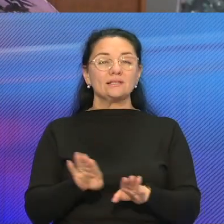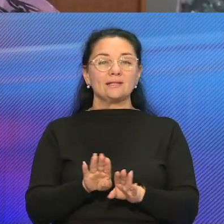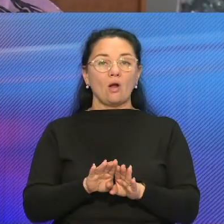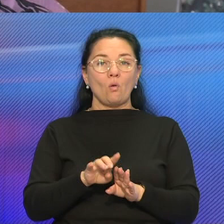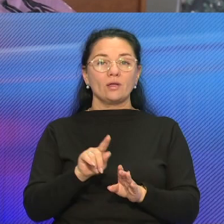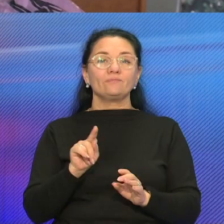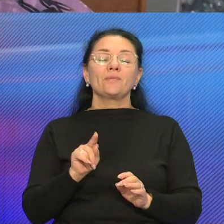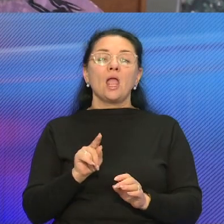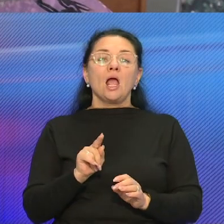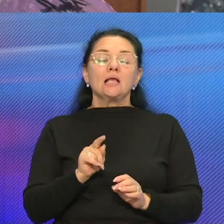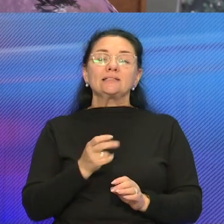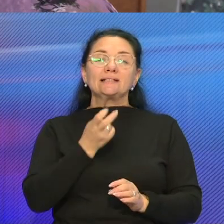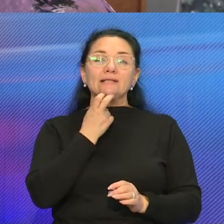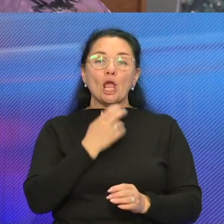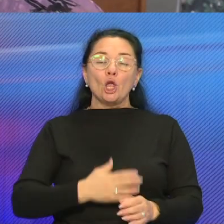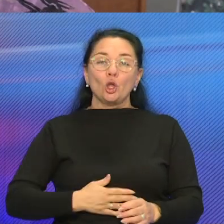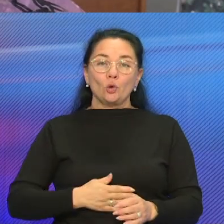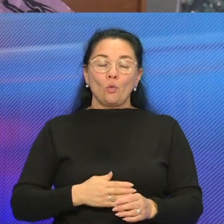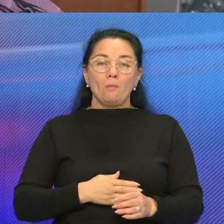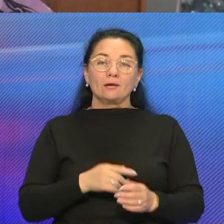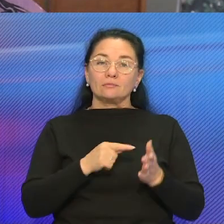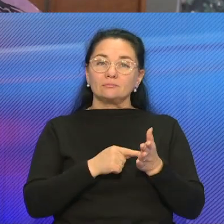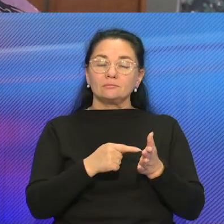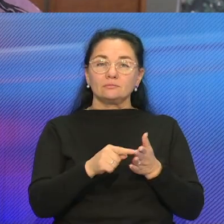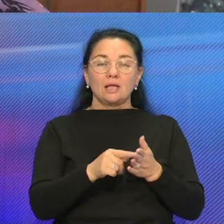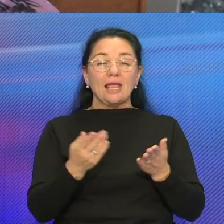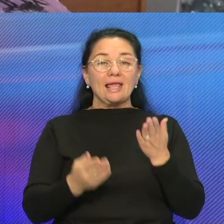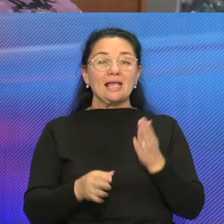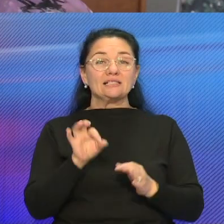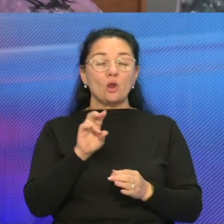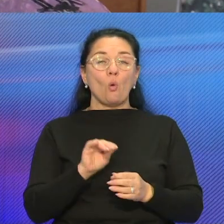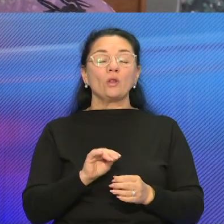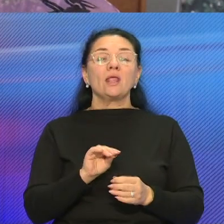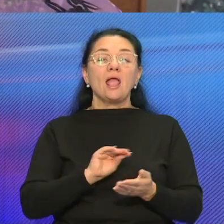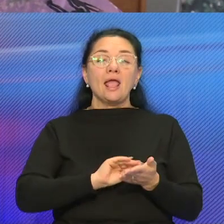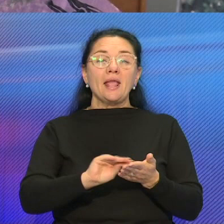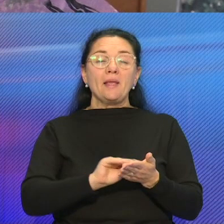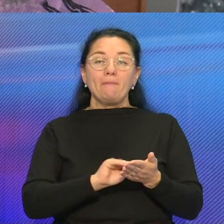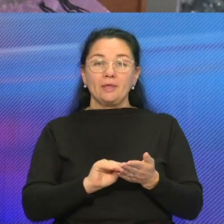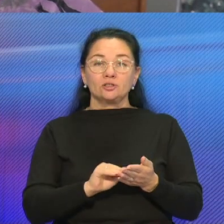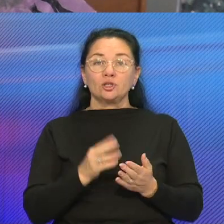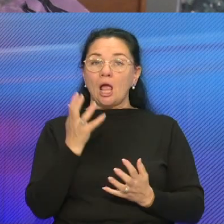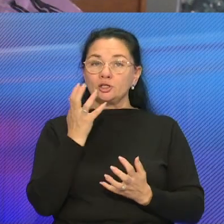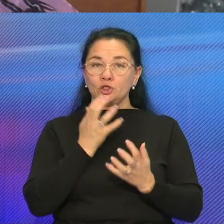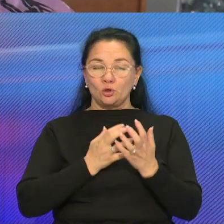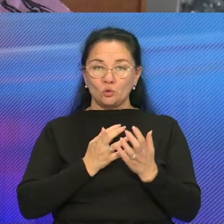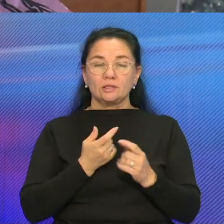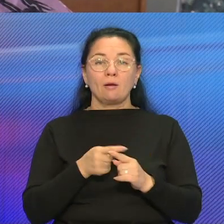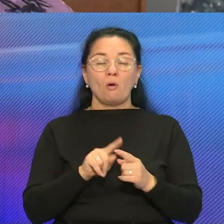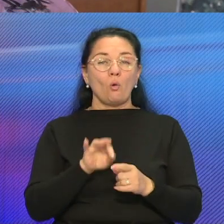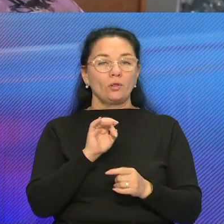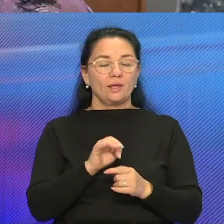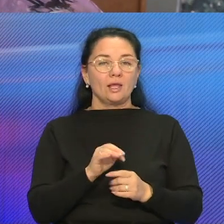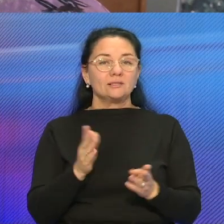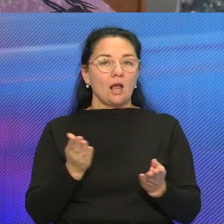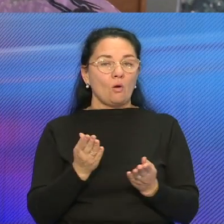гумару. Заусёды навад кэлі ён піша пра серйозныя рэчы, заусёды там ёсць доля сама іронії